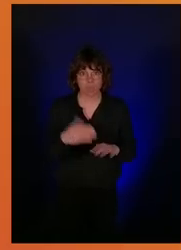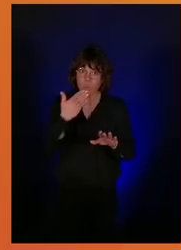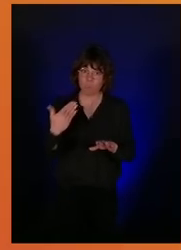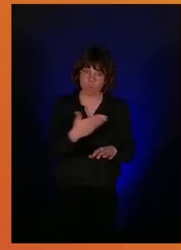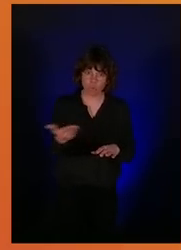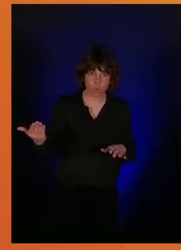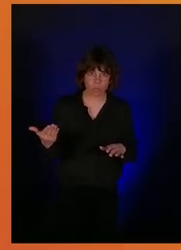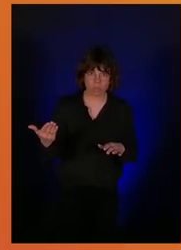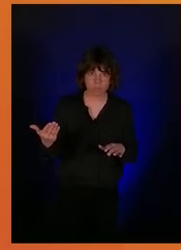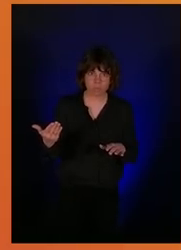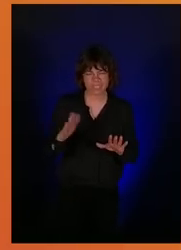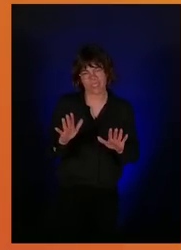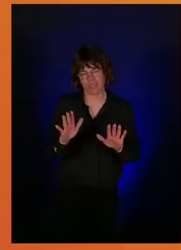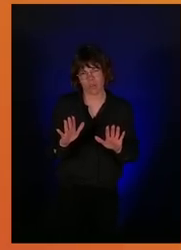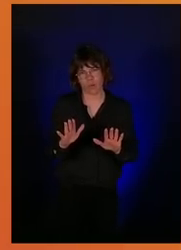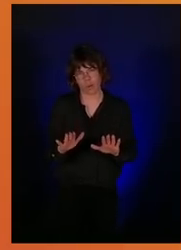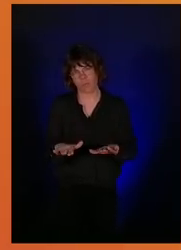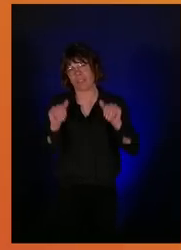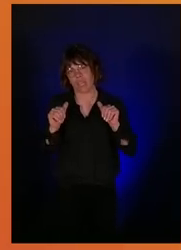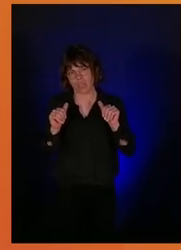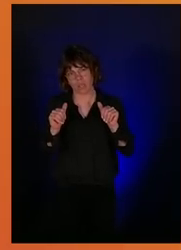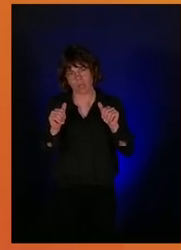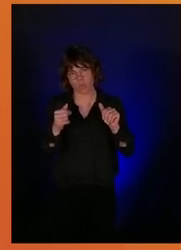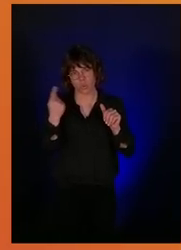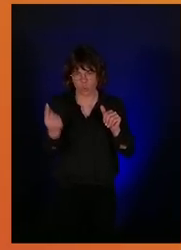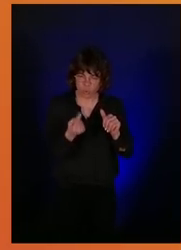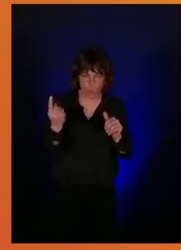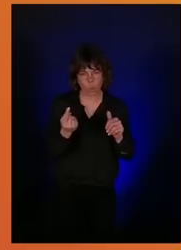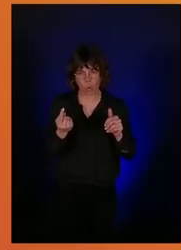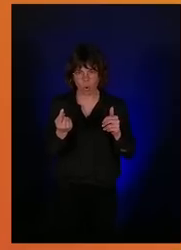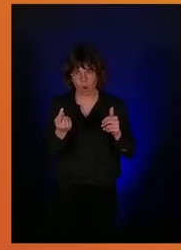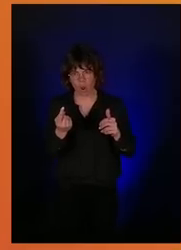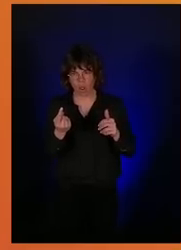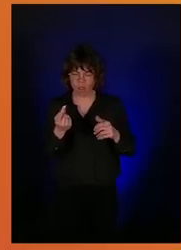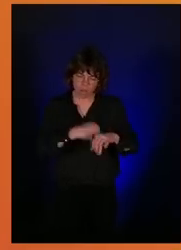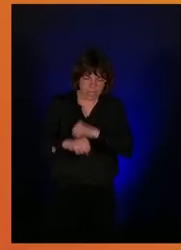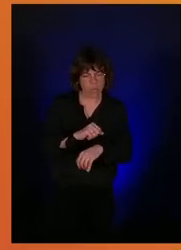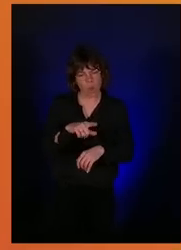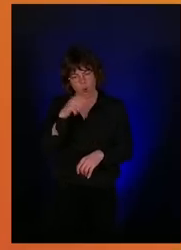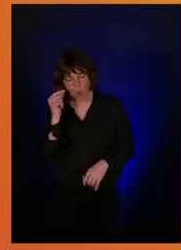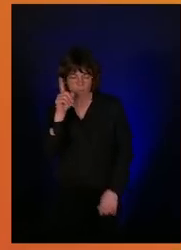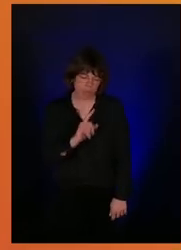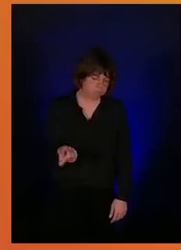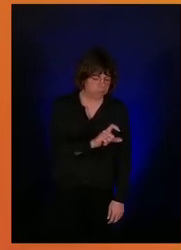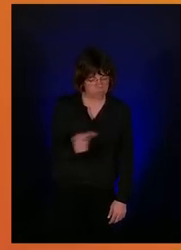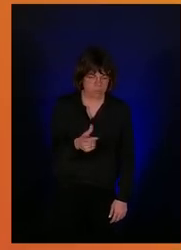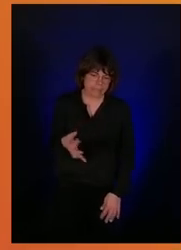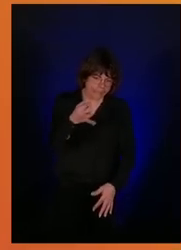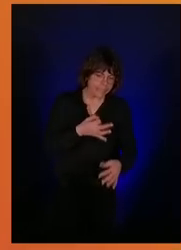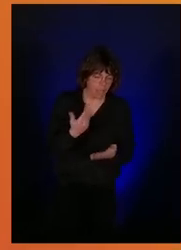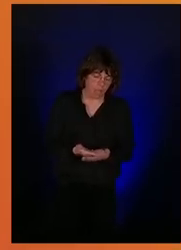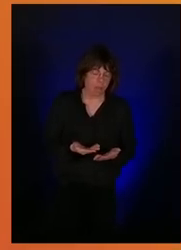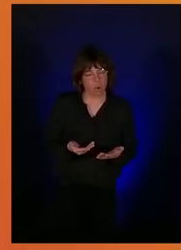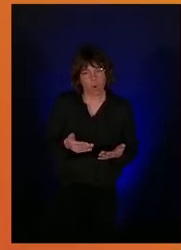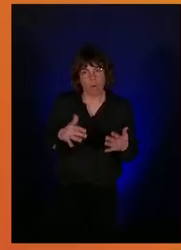camarades, bonjour. Si on peut éviter systématiquement d'instrumentaliser un homme, une femme, un homme et une femme, franchement, ça